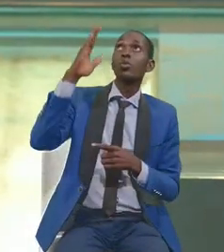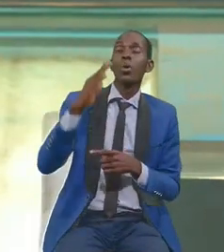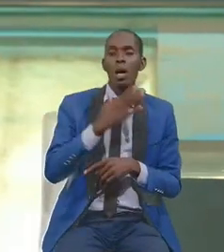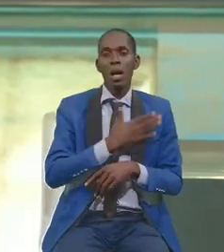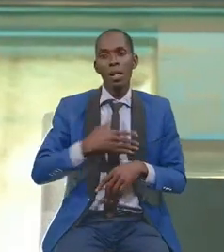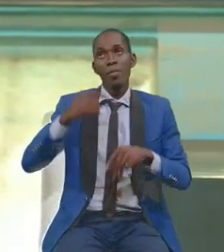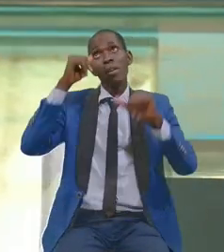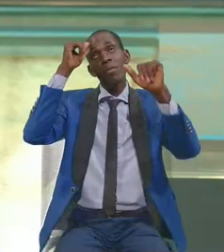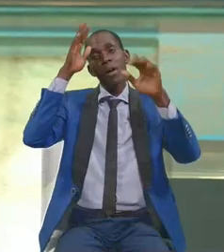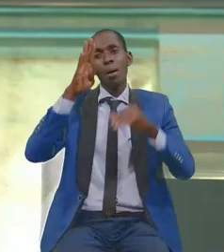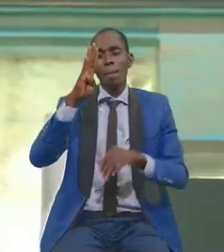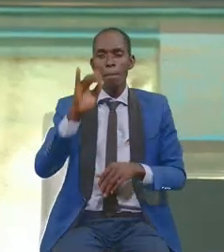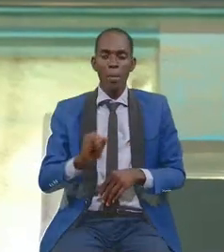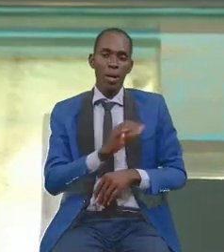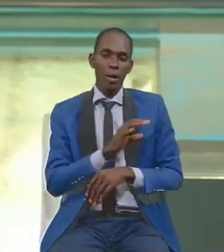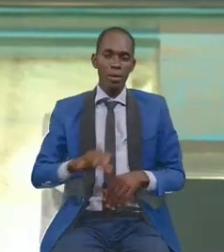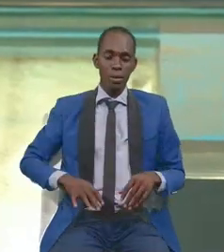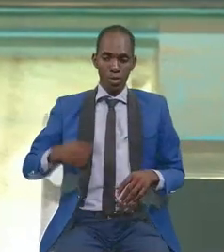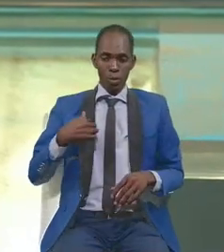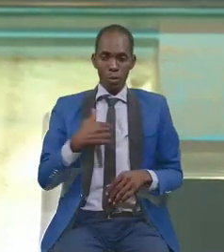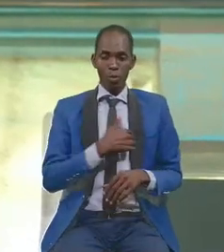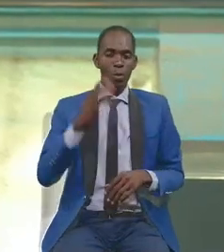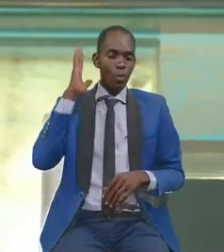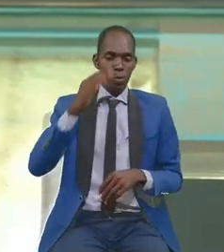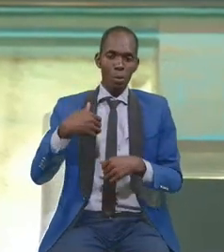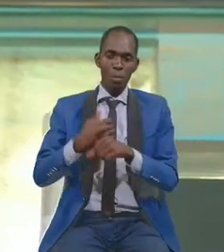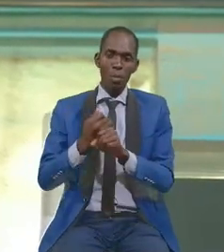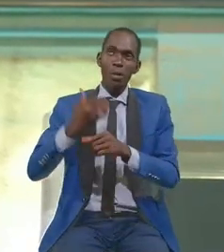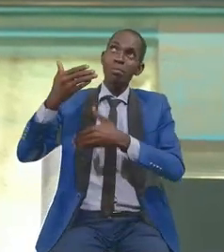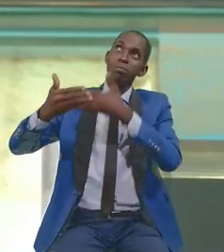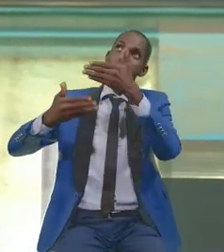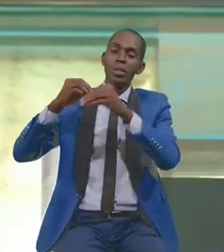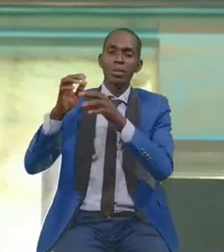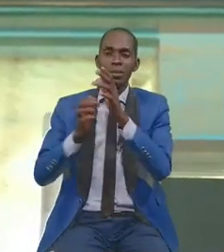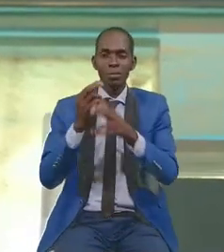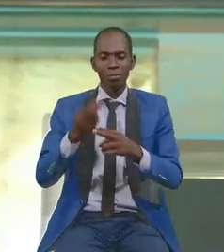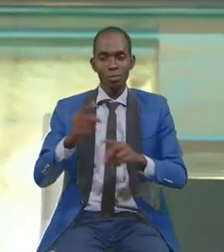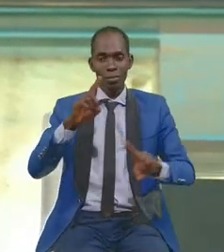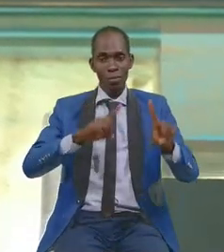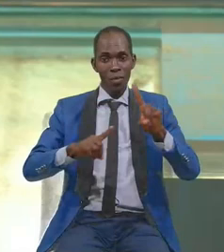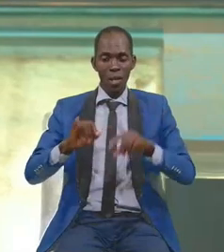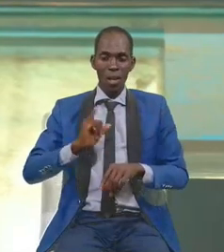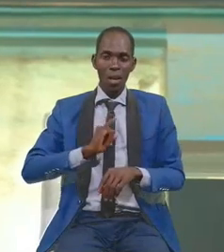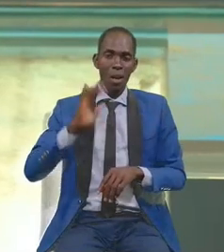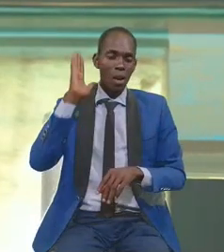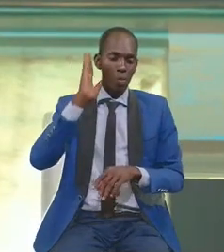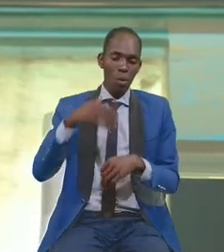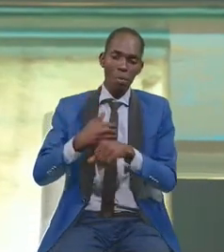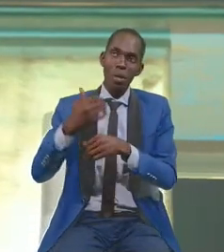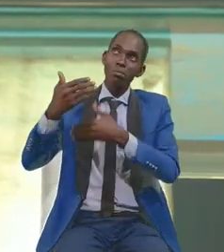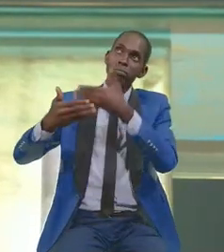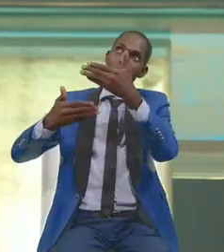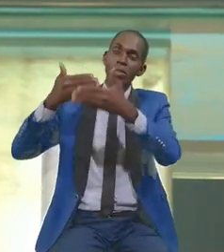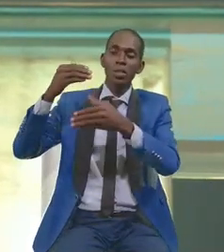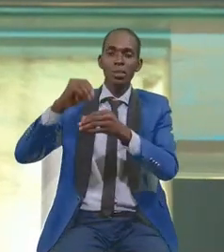Père. Nous allons faire du progrès. Je ferai du progrès. Vous allez faire du progrès au nom de